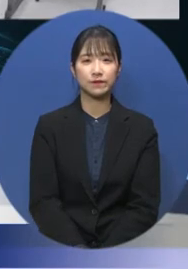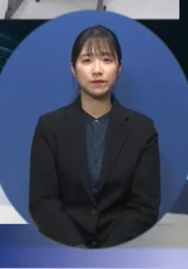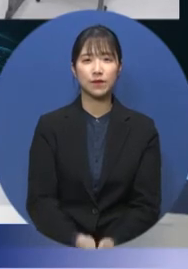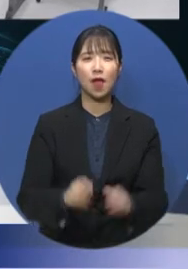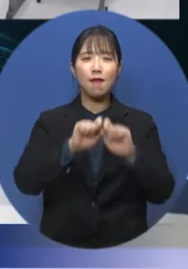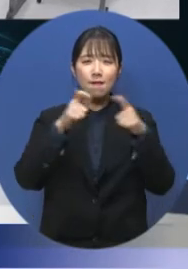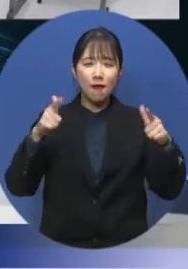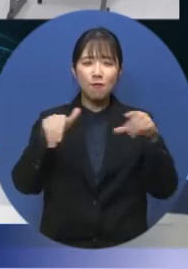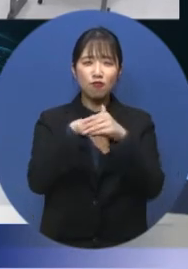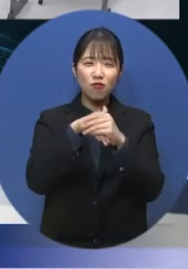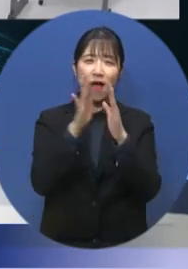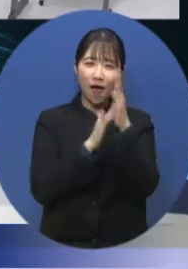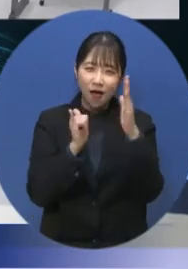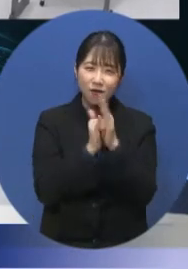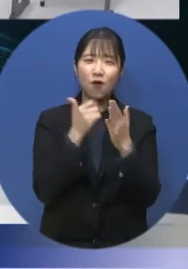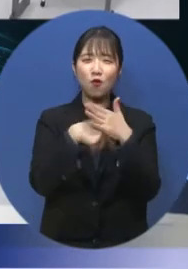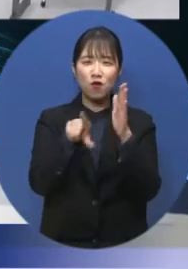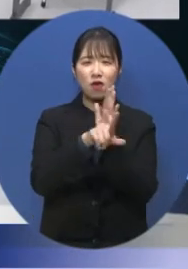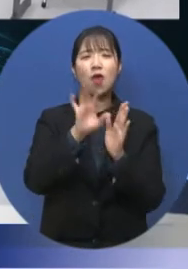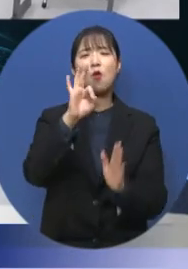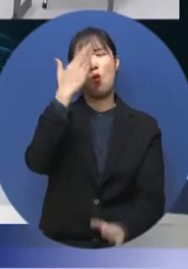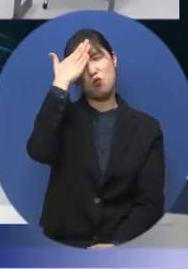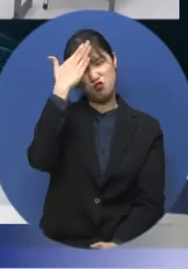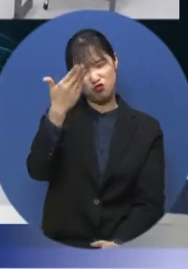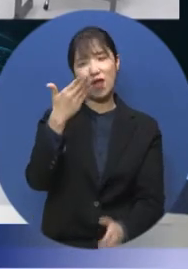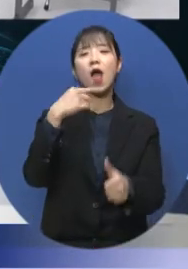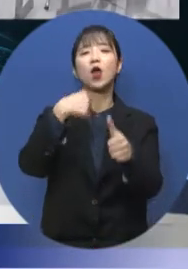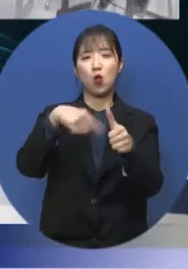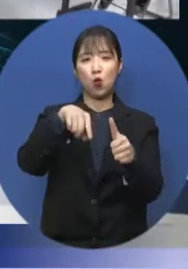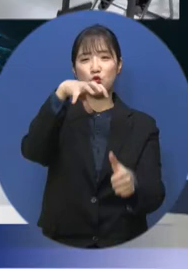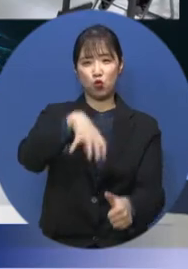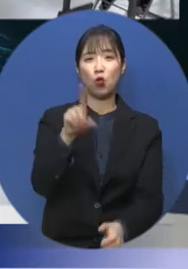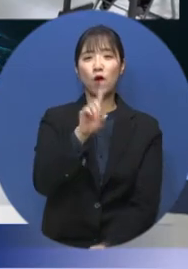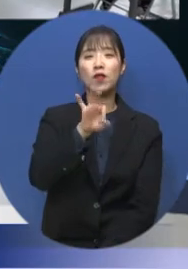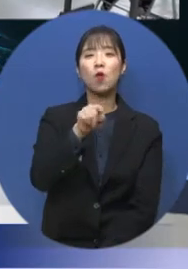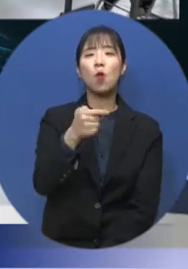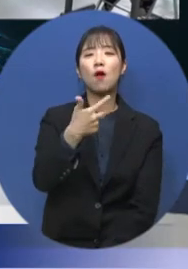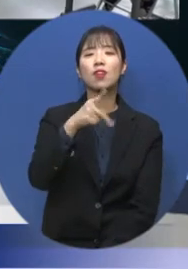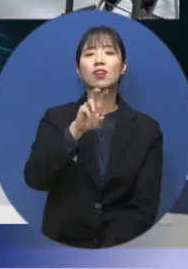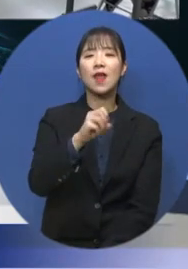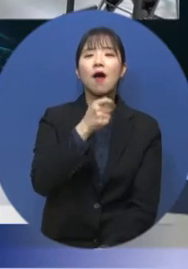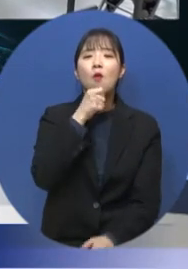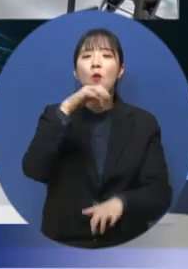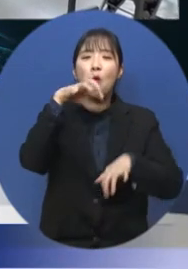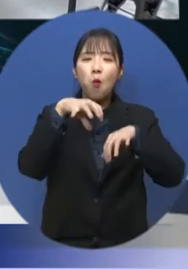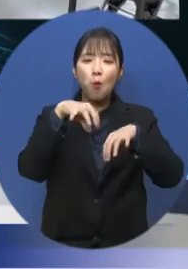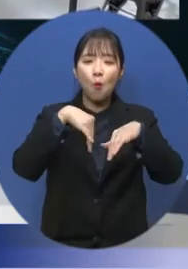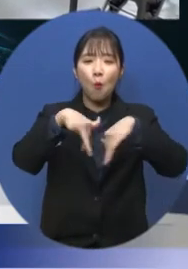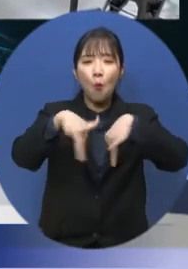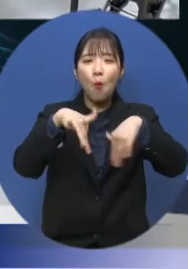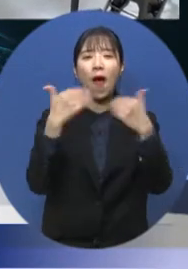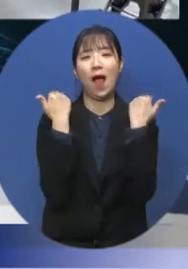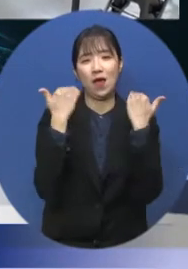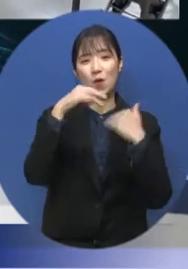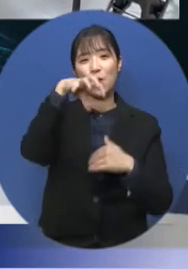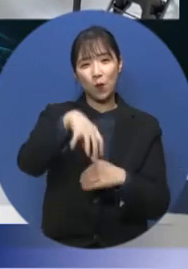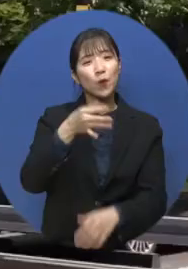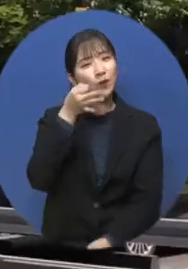다문화 가정 자녀들을 위해 무상 교육을 제공하는 원당 골목학교에 권용찬 기자가 다녀왔습니다.